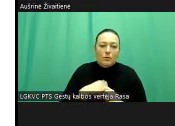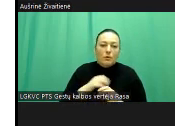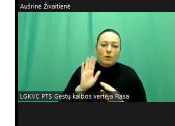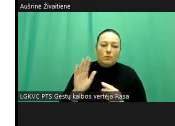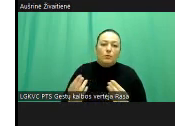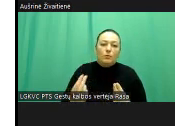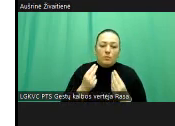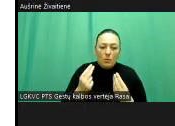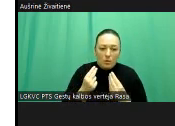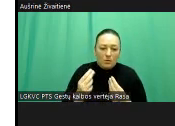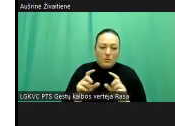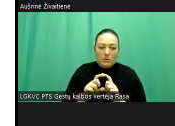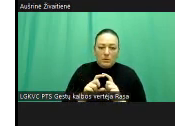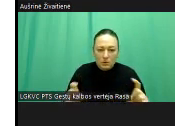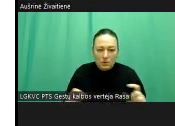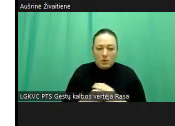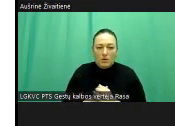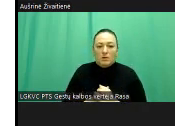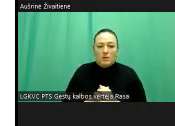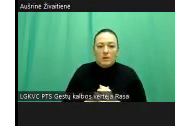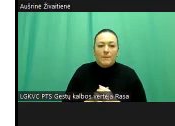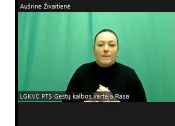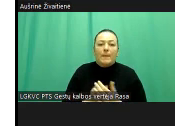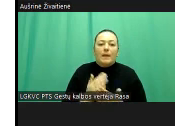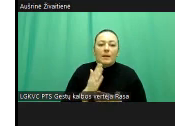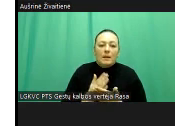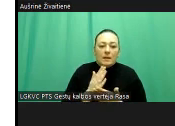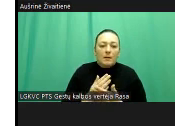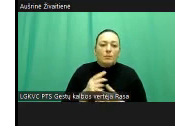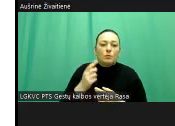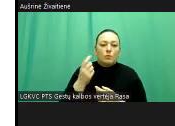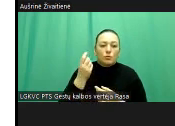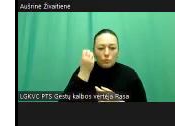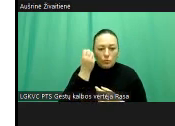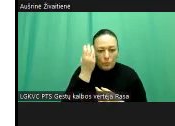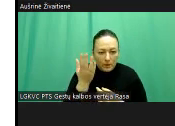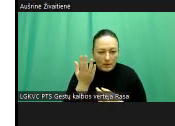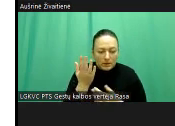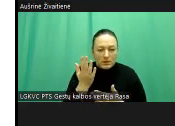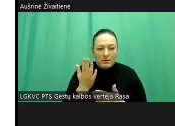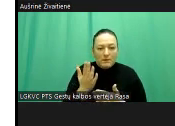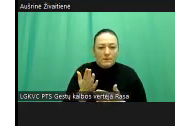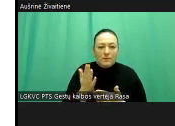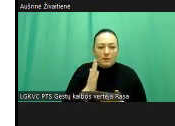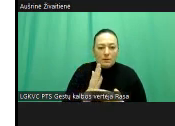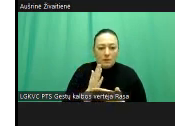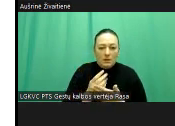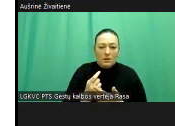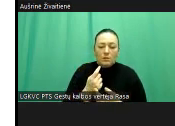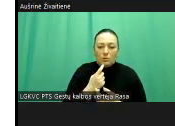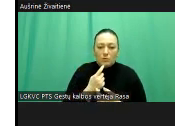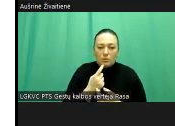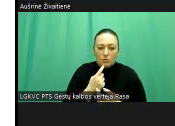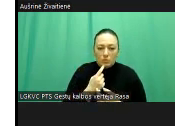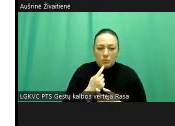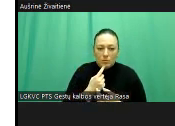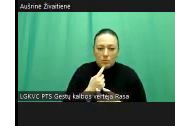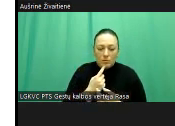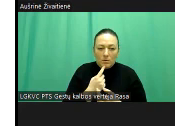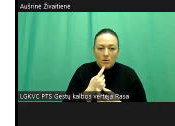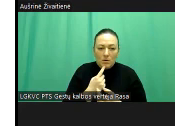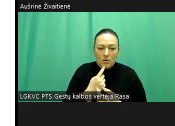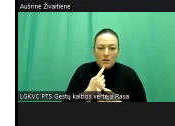mokomasi mokyklose. Ir taip, atskirti dalykus šiais tikrais tampa tikrai sunkoka. Ne